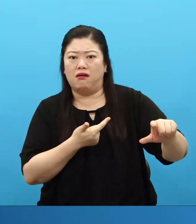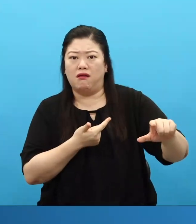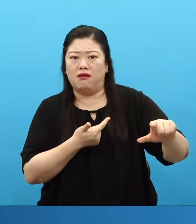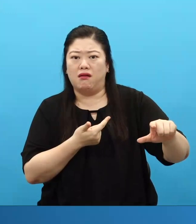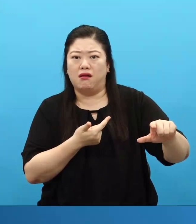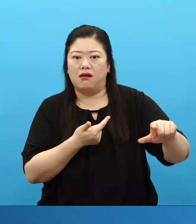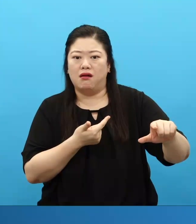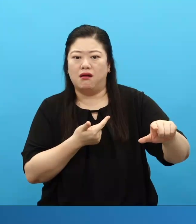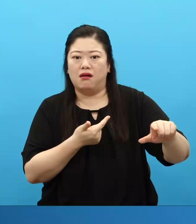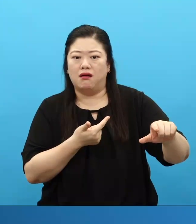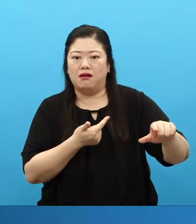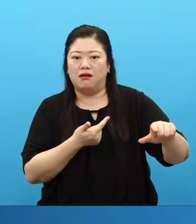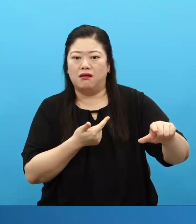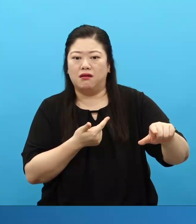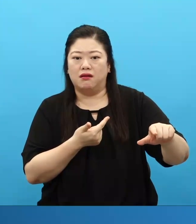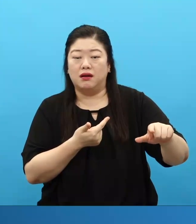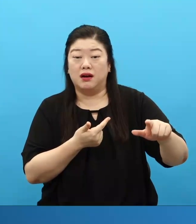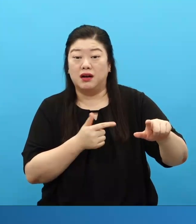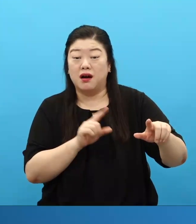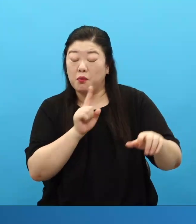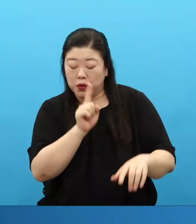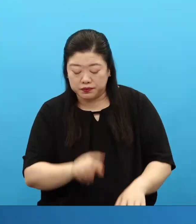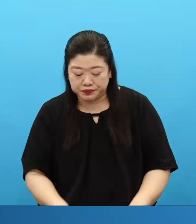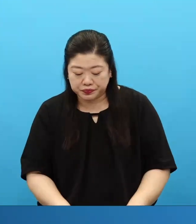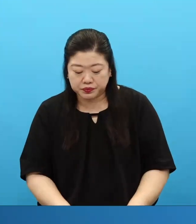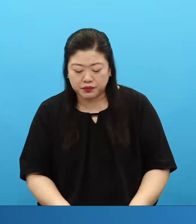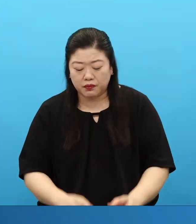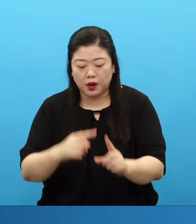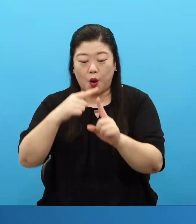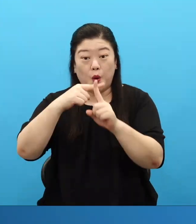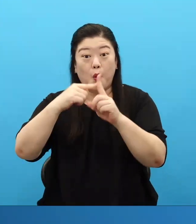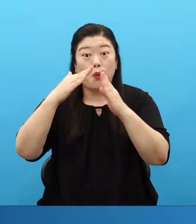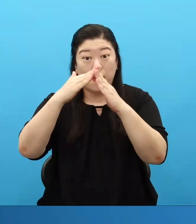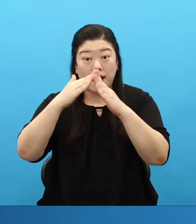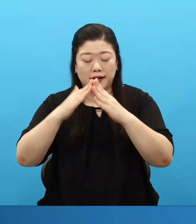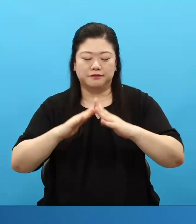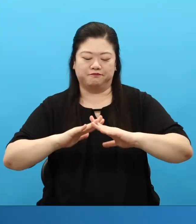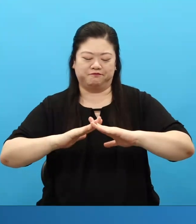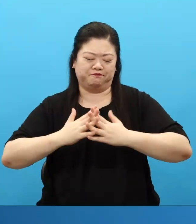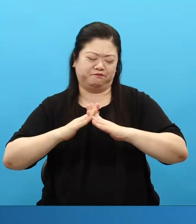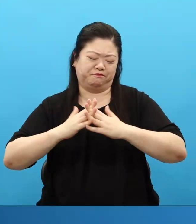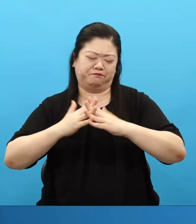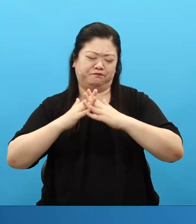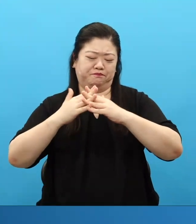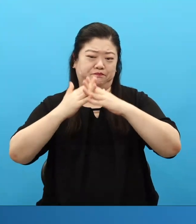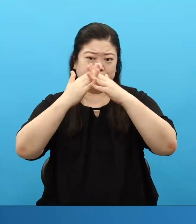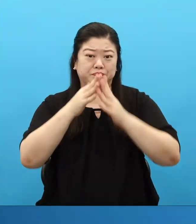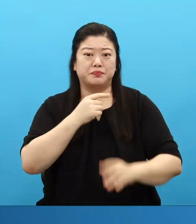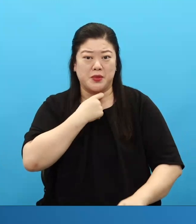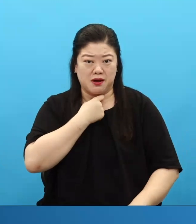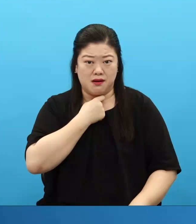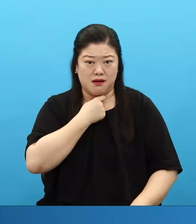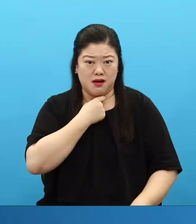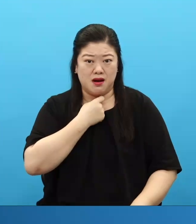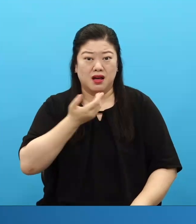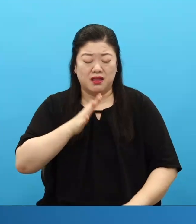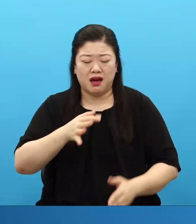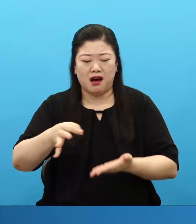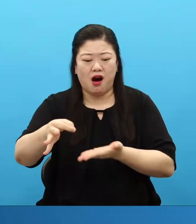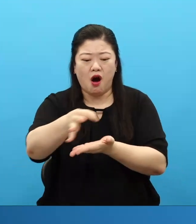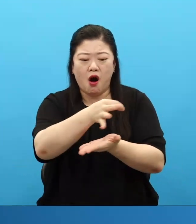his name. 교회가 건축을 하는데 헌금이 잘 안 나와. And the church was doing church construction, and there wasn't much pledges coming in. 이